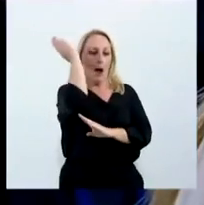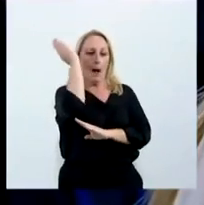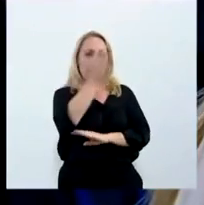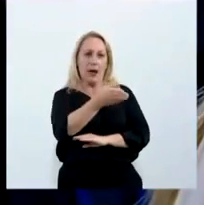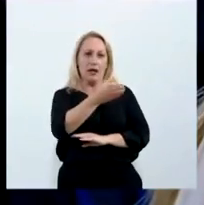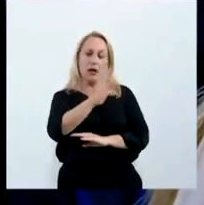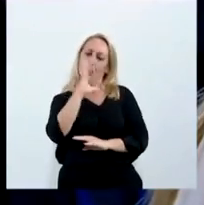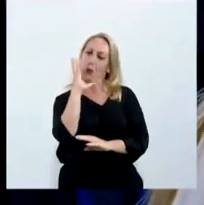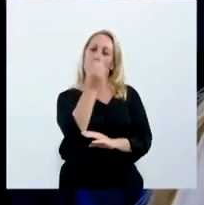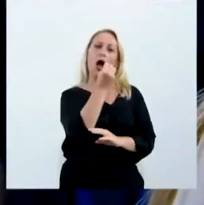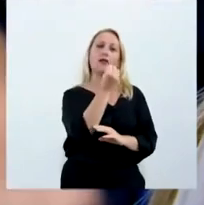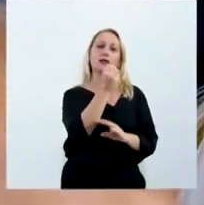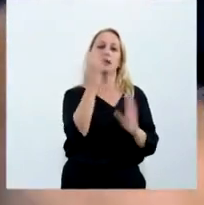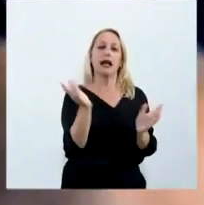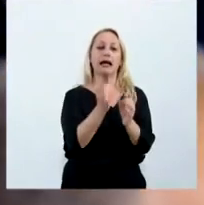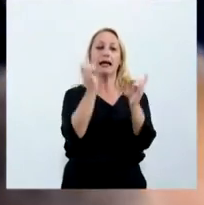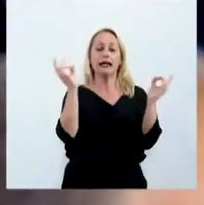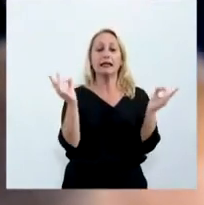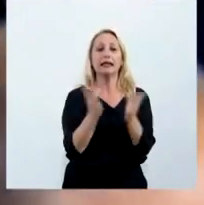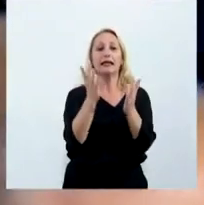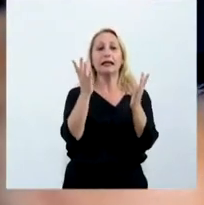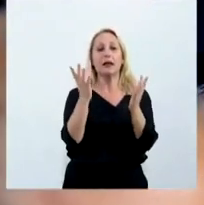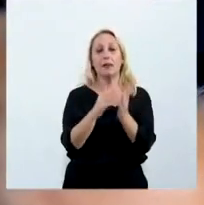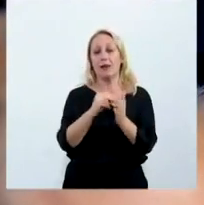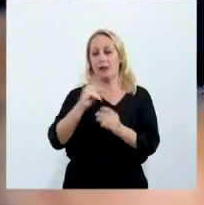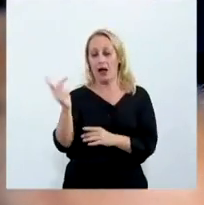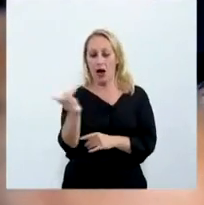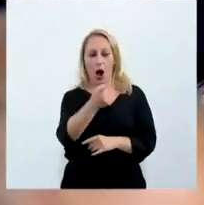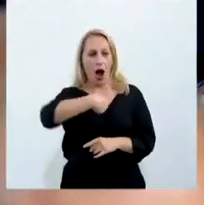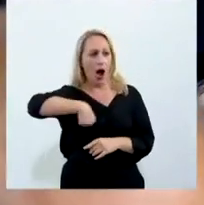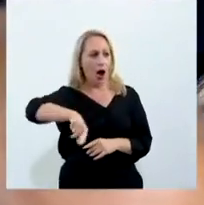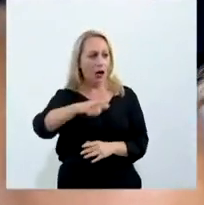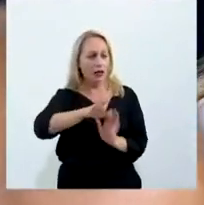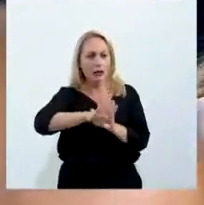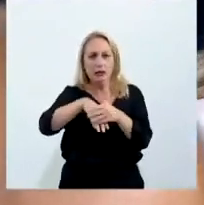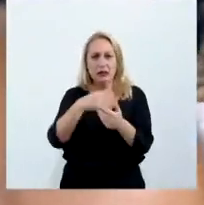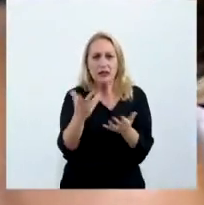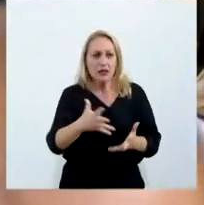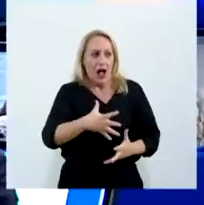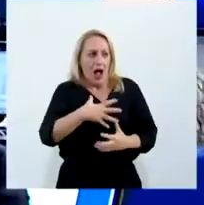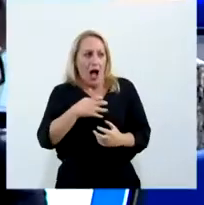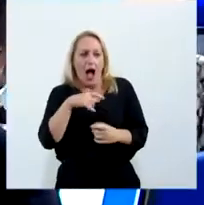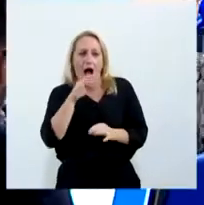όποτε ένα έγκλημα απασχολεί έντονα την κοινή γνώμη? Ευχαριστώ.